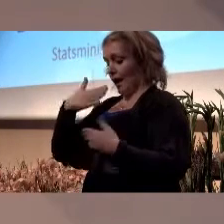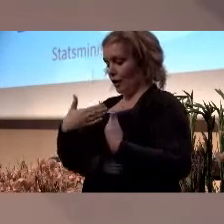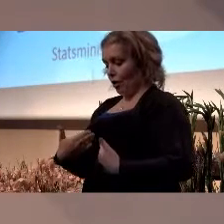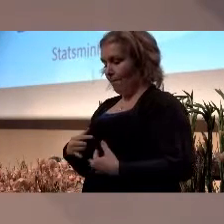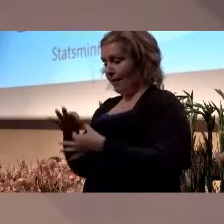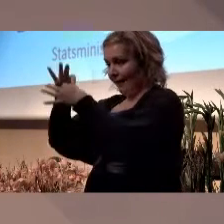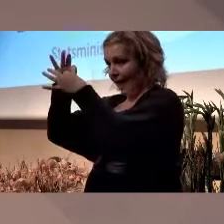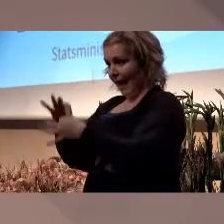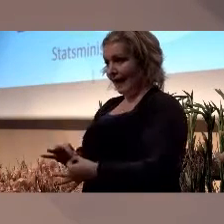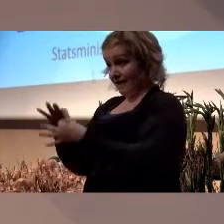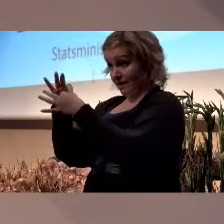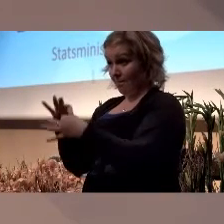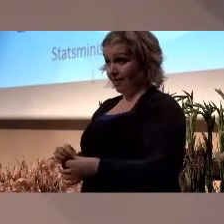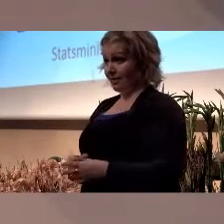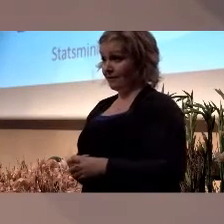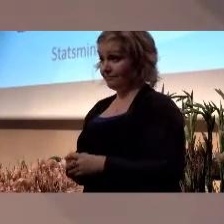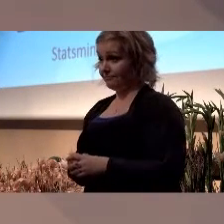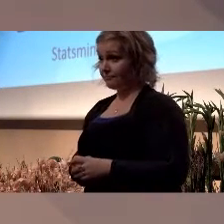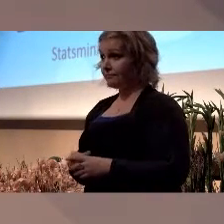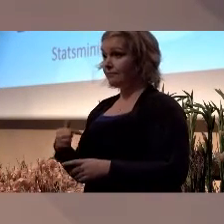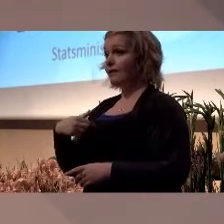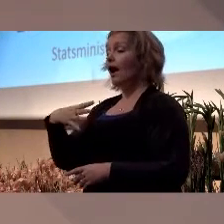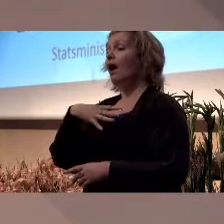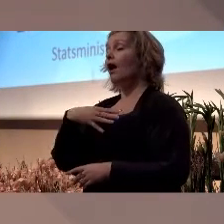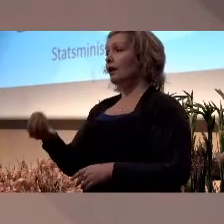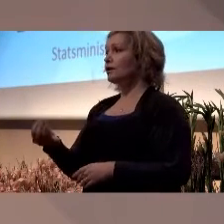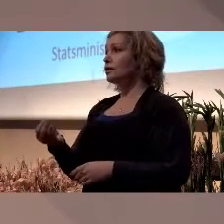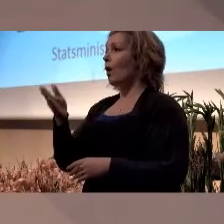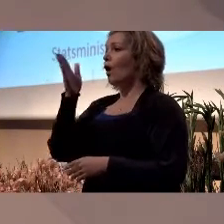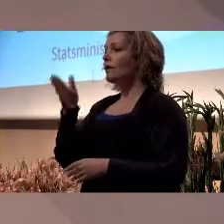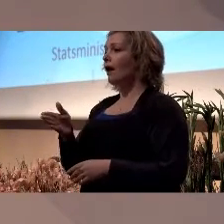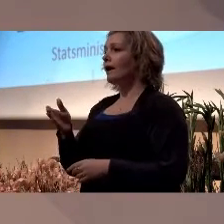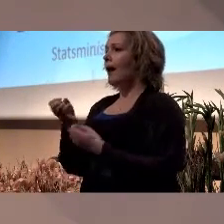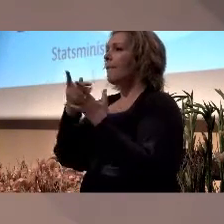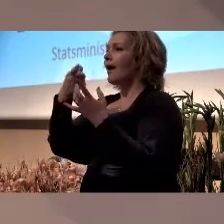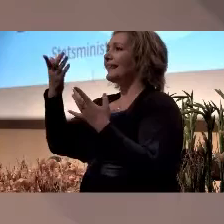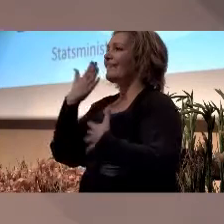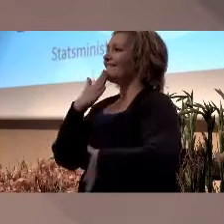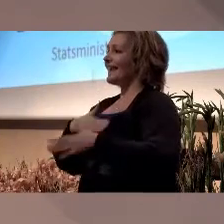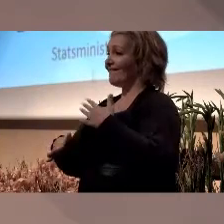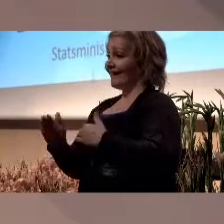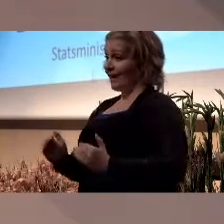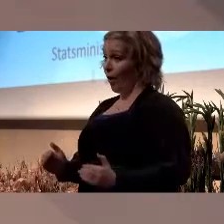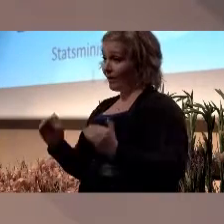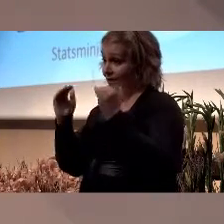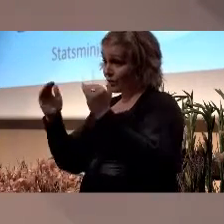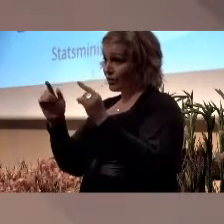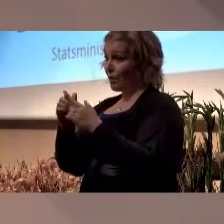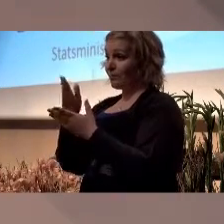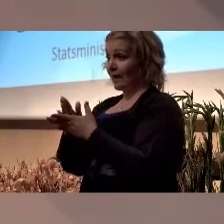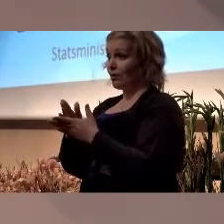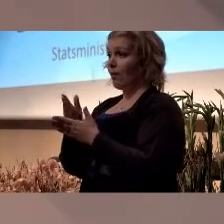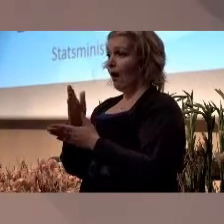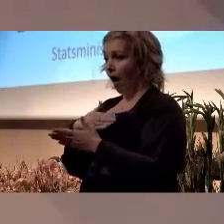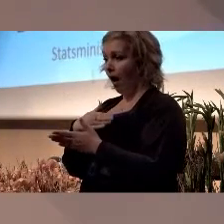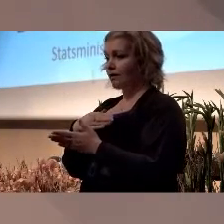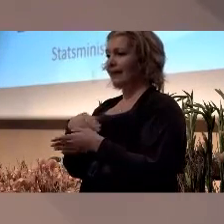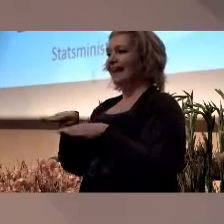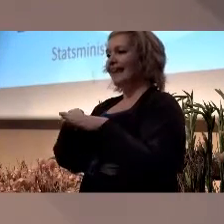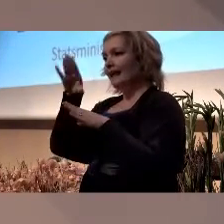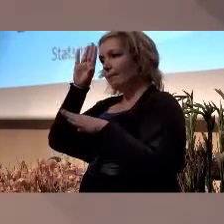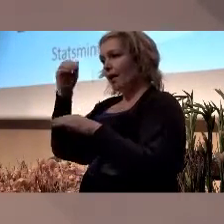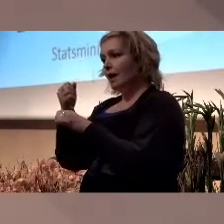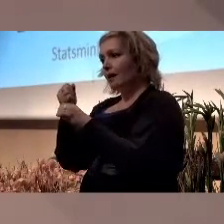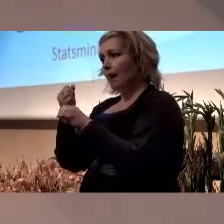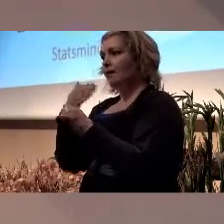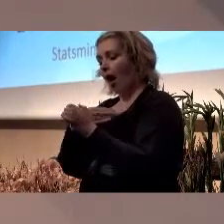henger sammen. Og så har jeg lyst til å takke veldig mange av de frivillige organisasjonene som nettopp har satt likemannsarbeidet